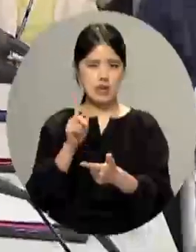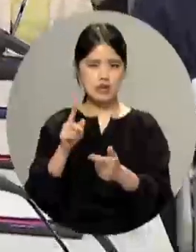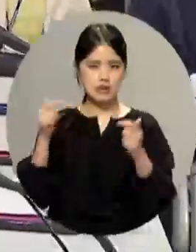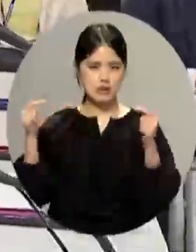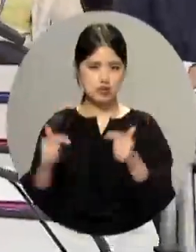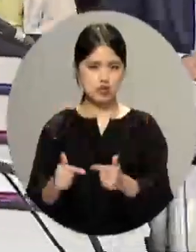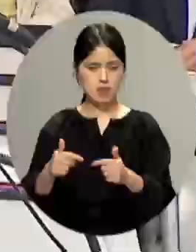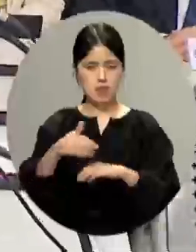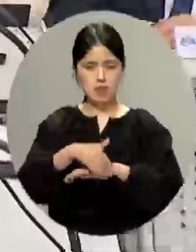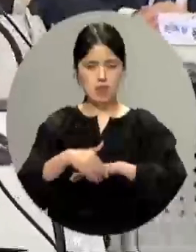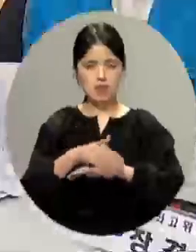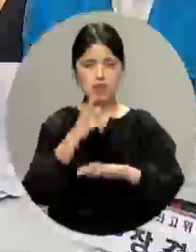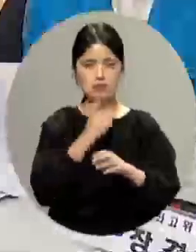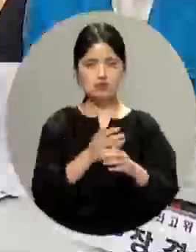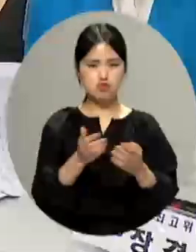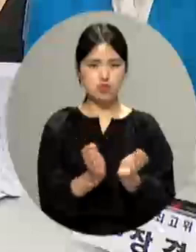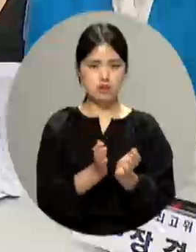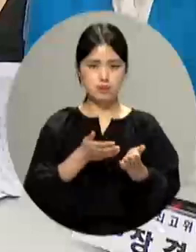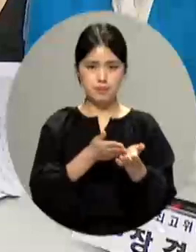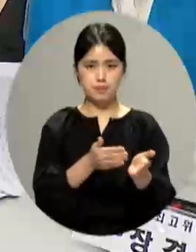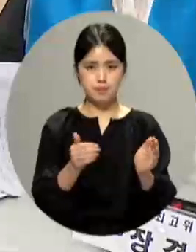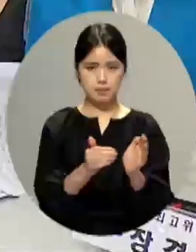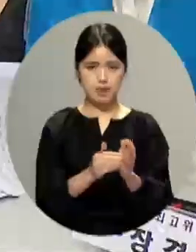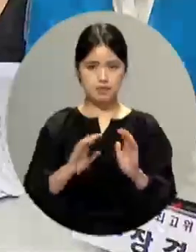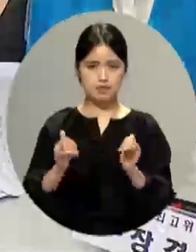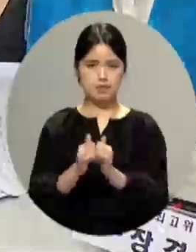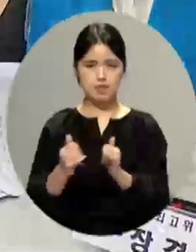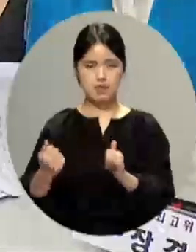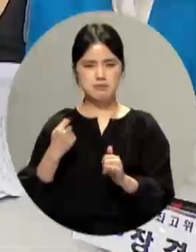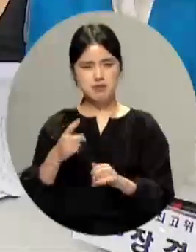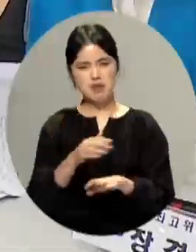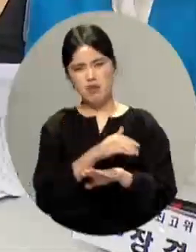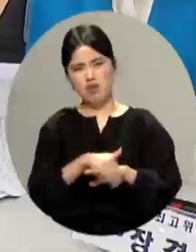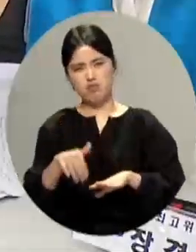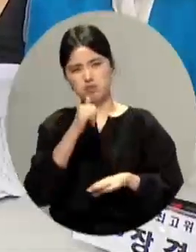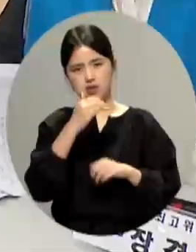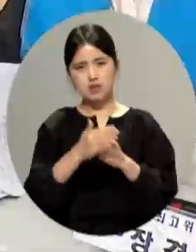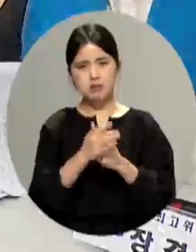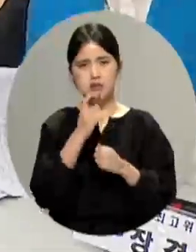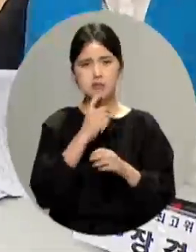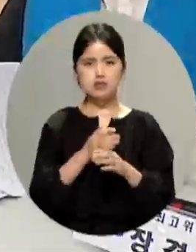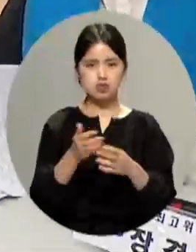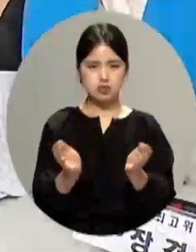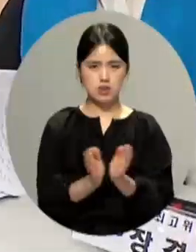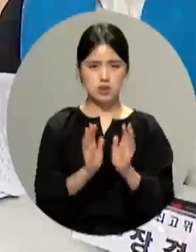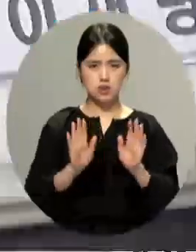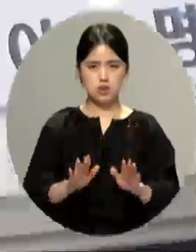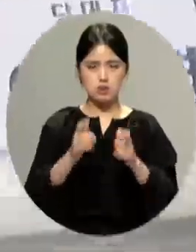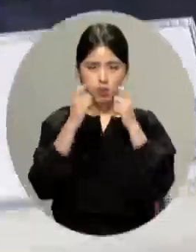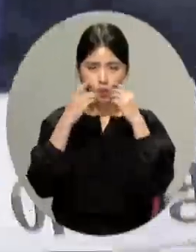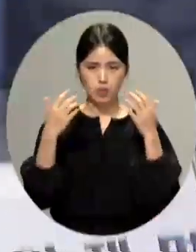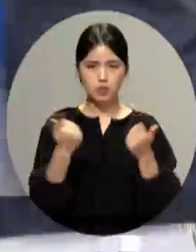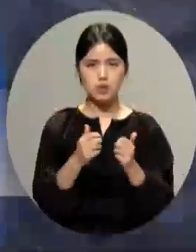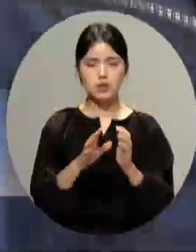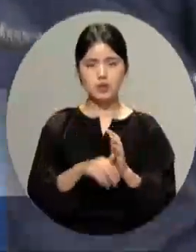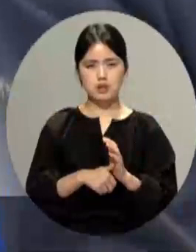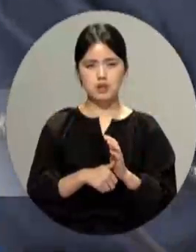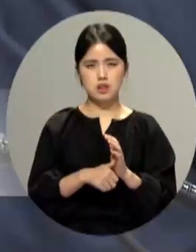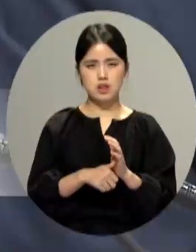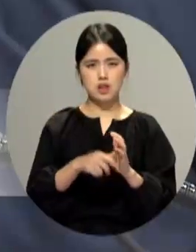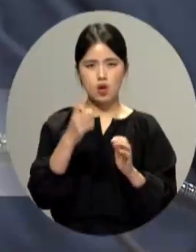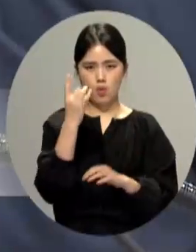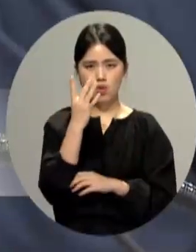줄이는 안을 민주당이 요구하고 국민의힘이 거부해오다 민주당이 오는 29일 국회 본회의에서